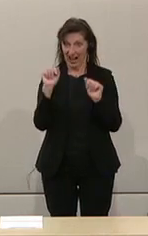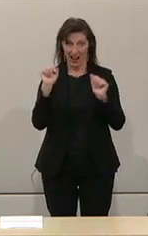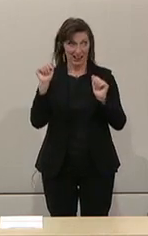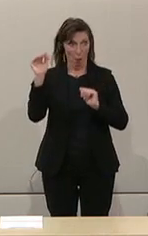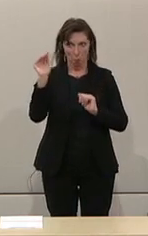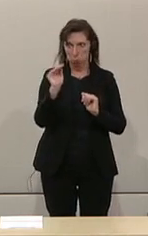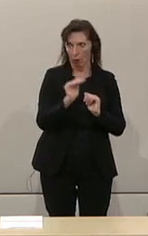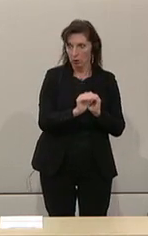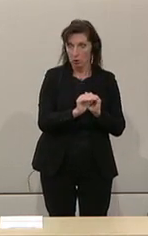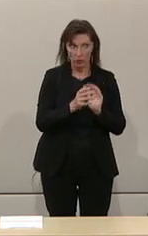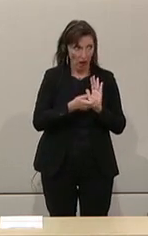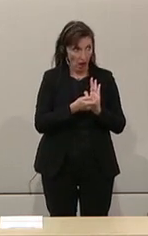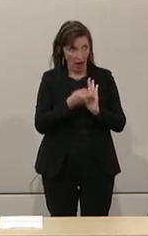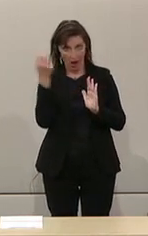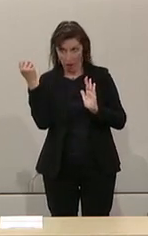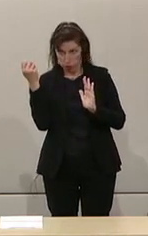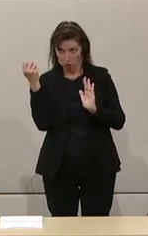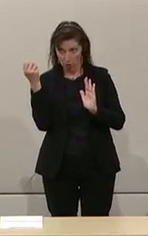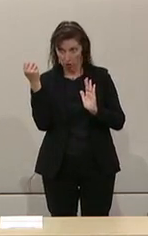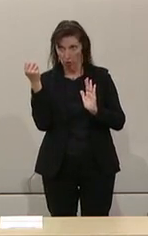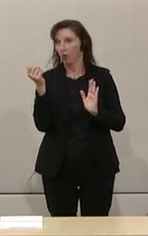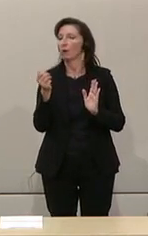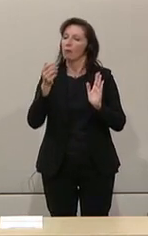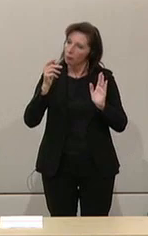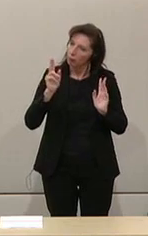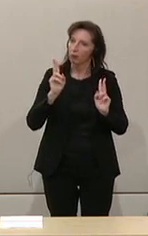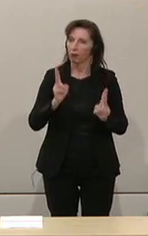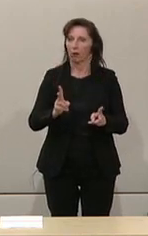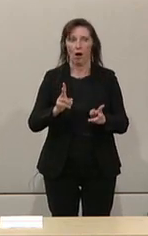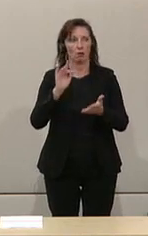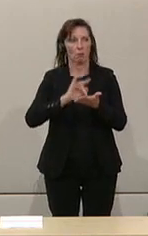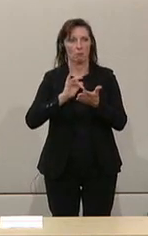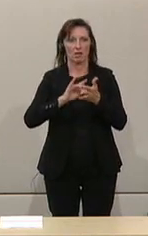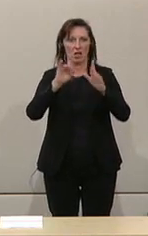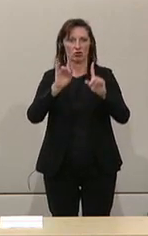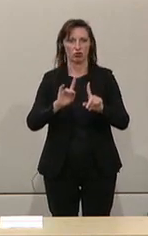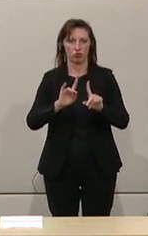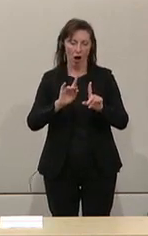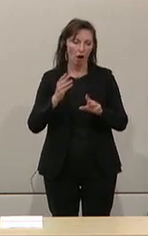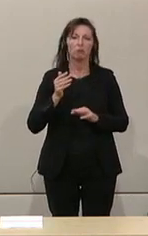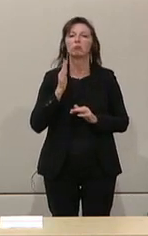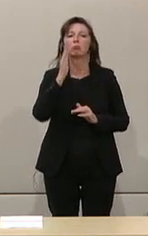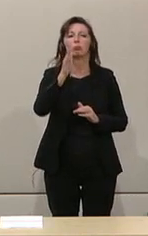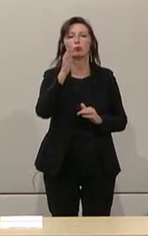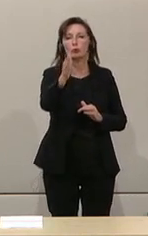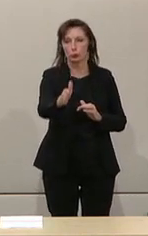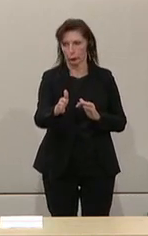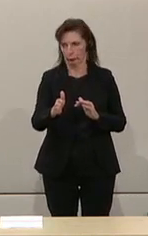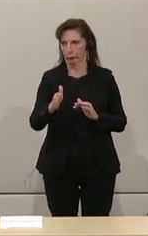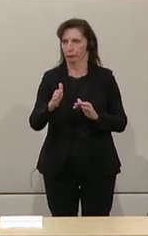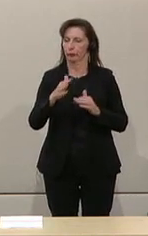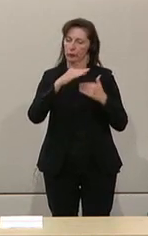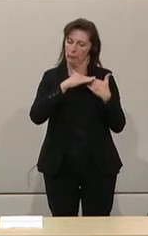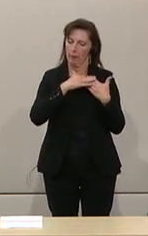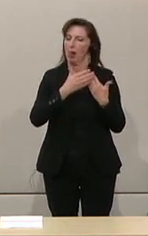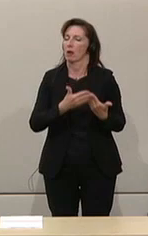Progression kann man den Mittelstand dauerhaft und auch real entlasten, aber nicht durch neue